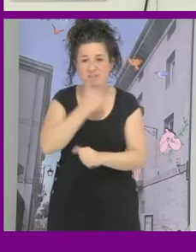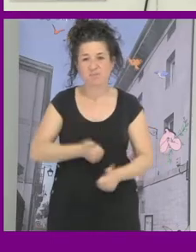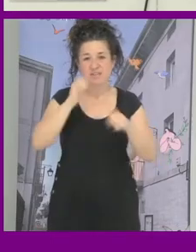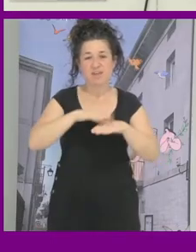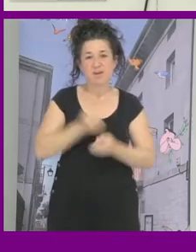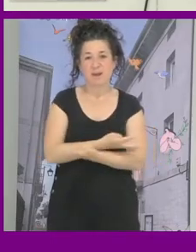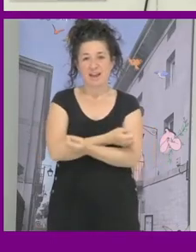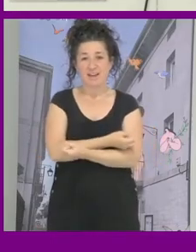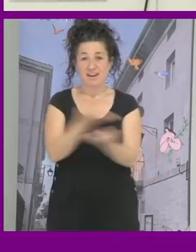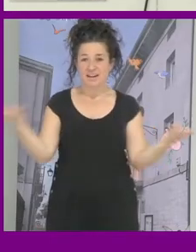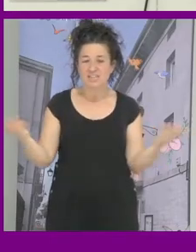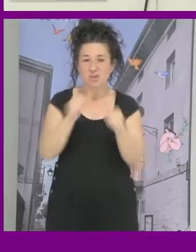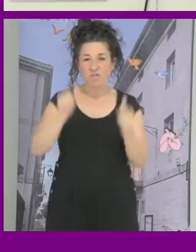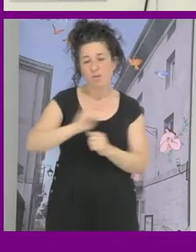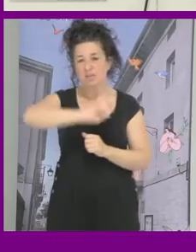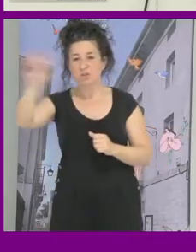en general.